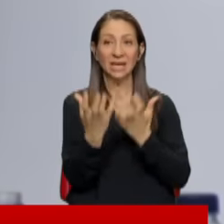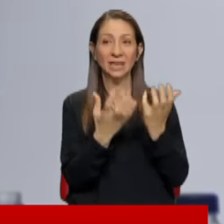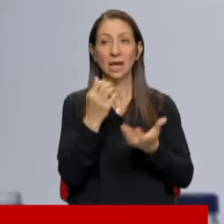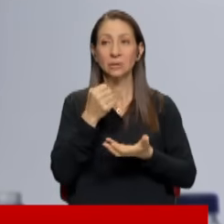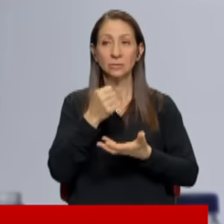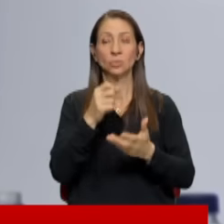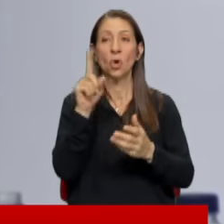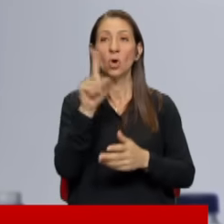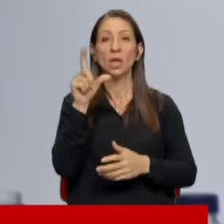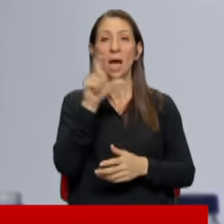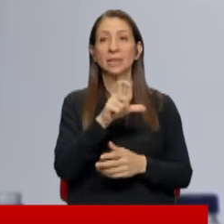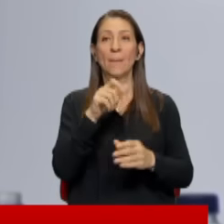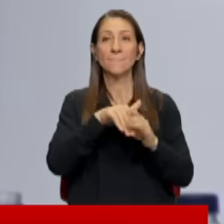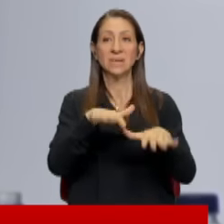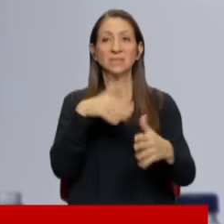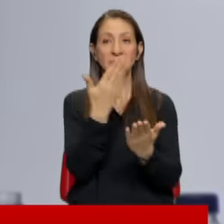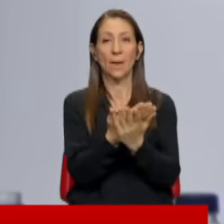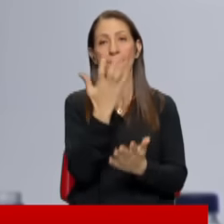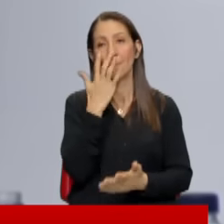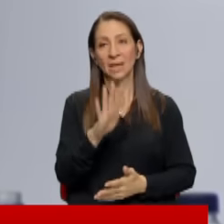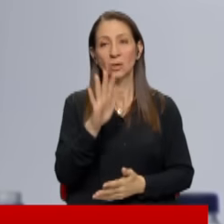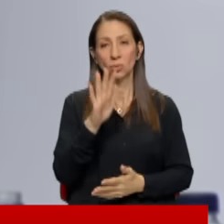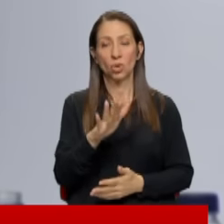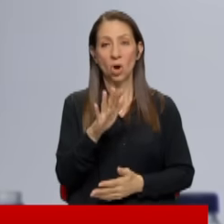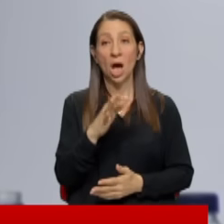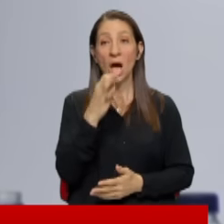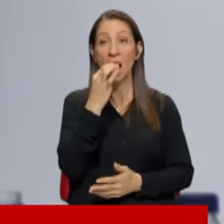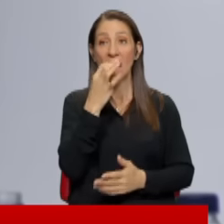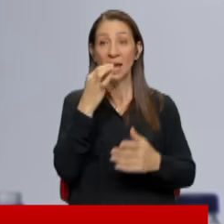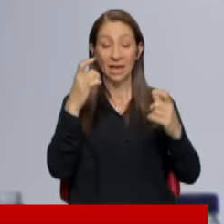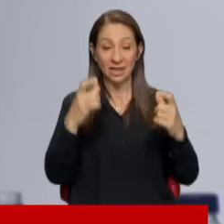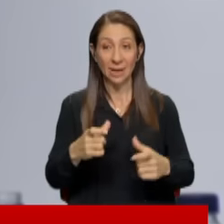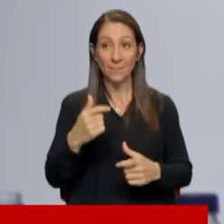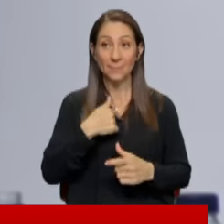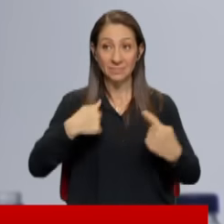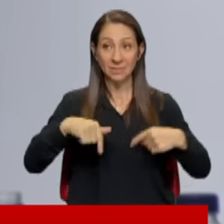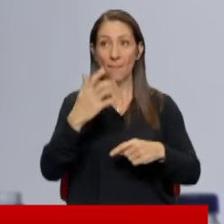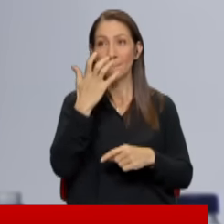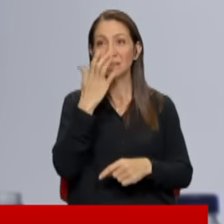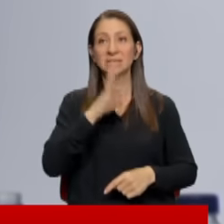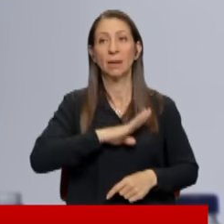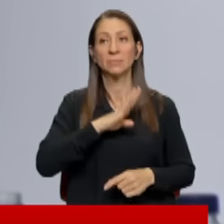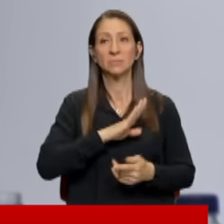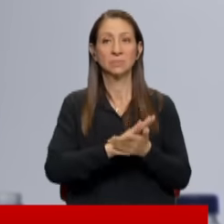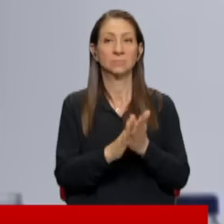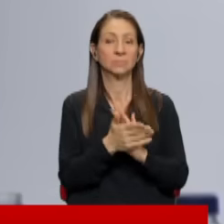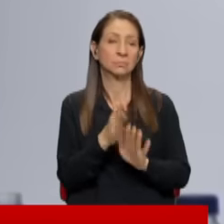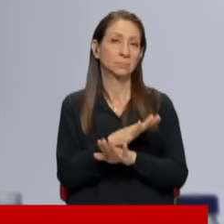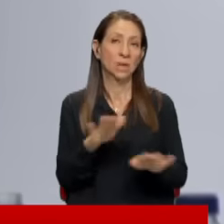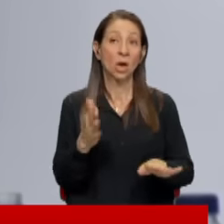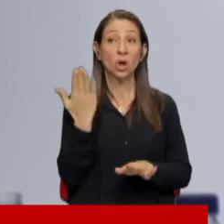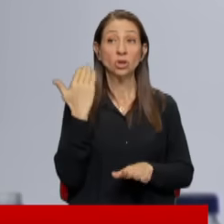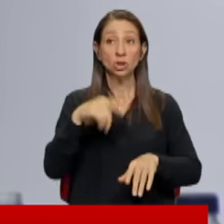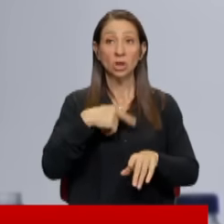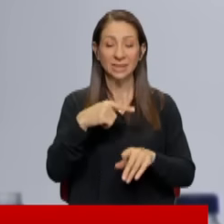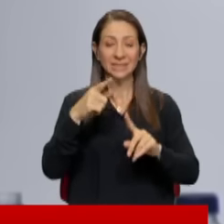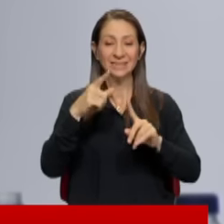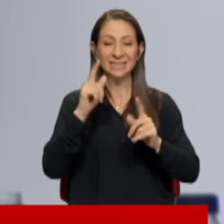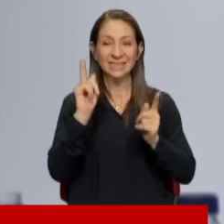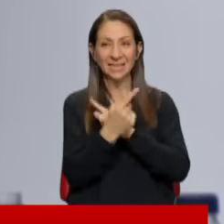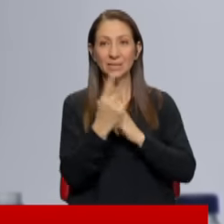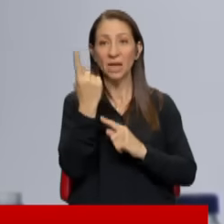konusu 10 aydır mecliste bekletilmektedir. Ankaralı'nın da bizim de bekleyecek sabrımız kalmamıştır. Önceki dönemin tersi